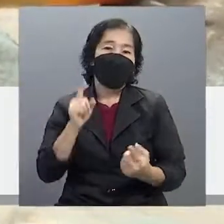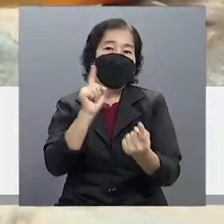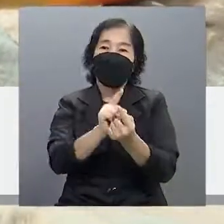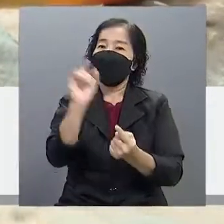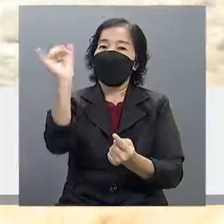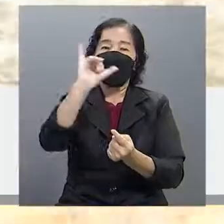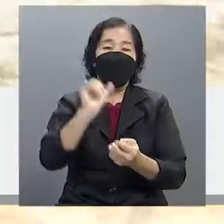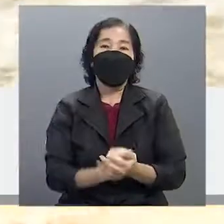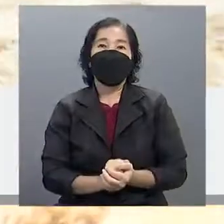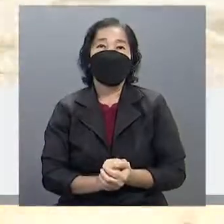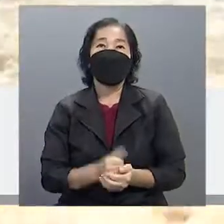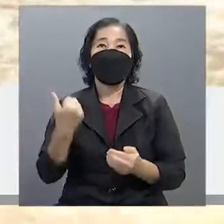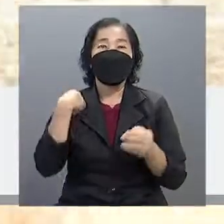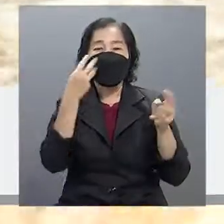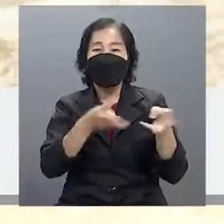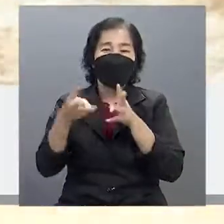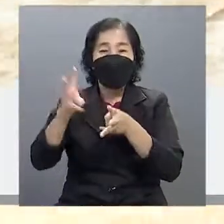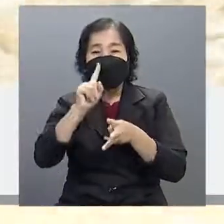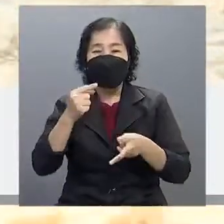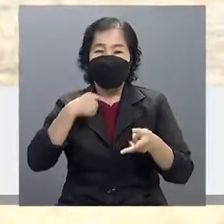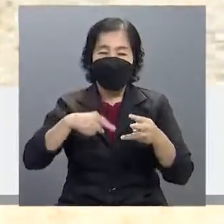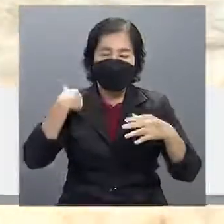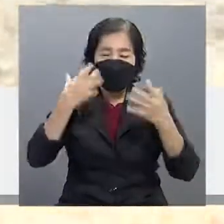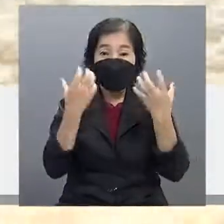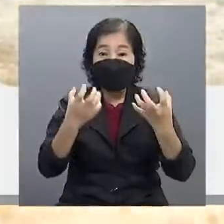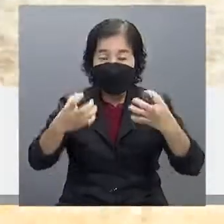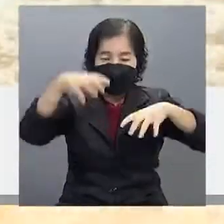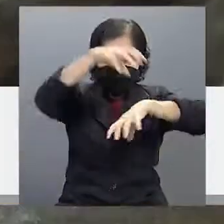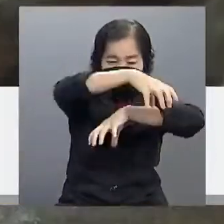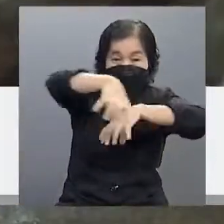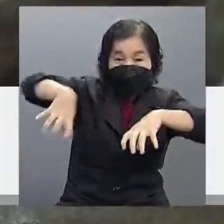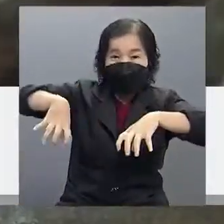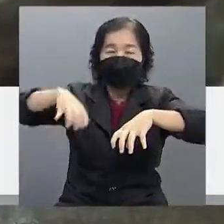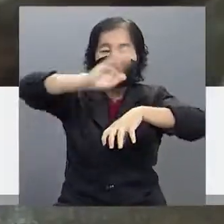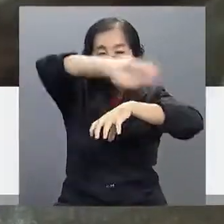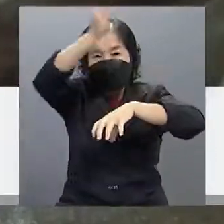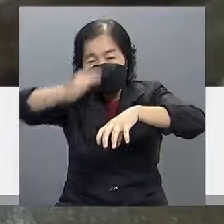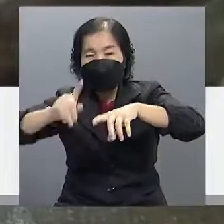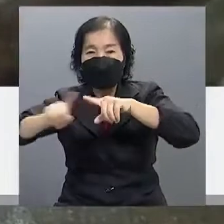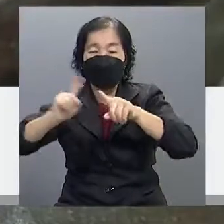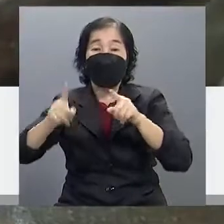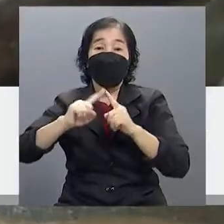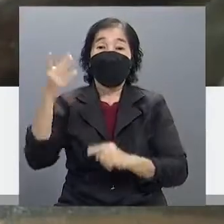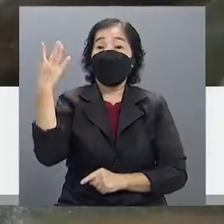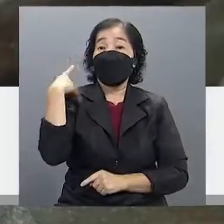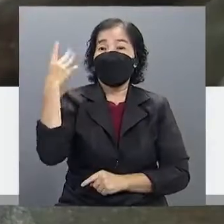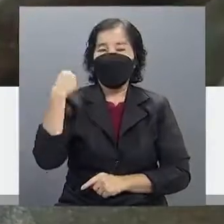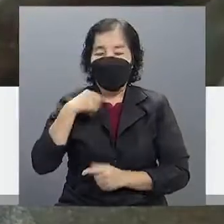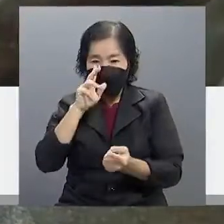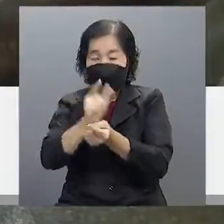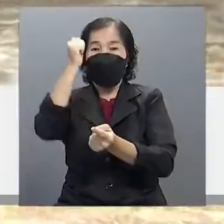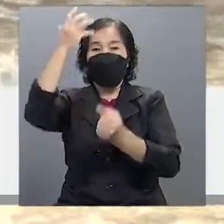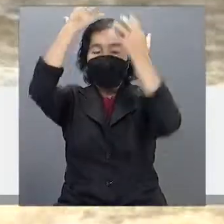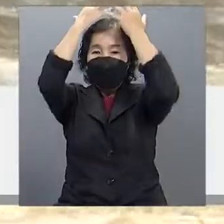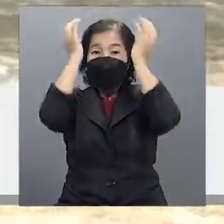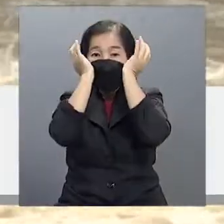มีการเน้นตรวจสอบตามโขดหินเกาะแก่งต่างๆหลังจากที่เมื่อวานนี้พบหมวกกันน็อกห่างจากจุดที่ตกน้ำไปประมาณ